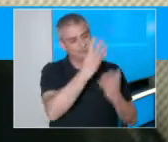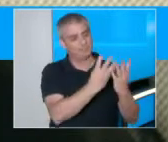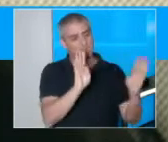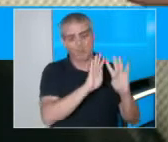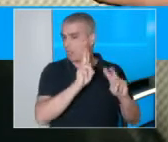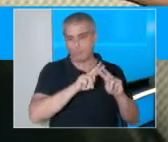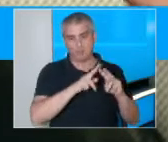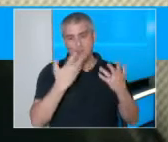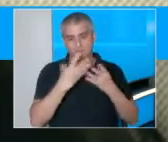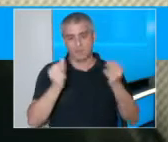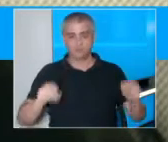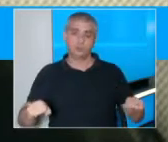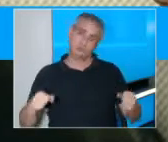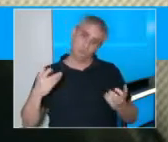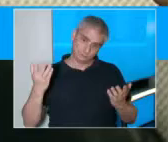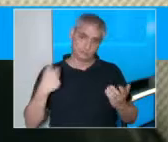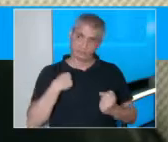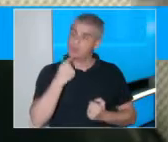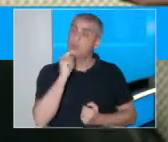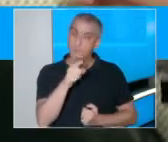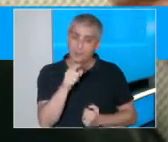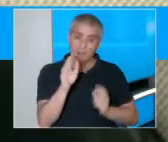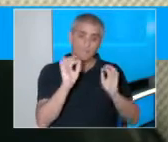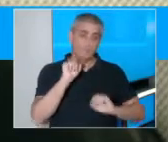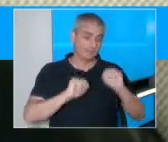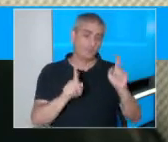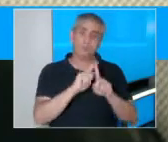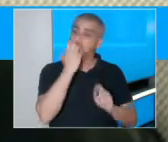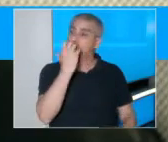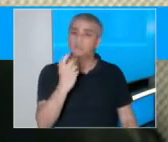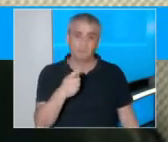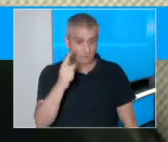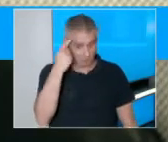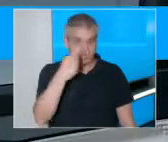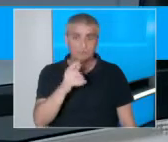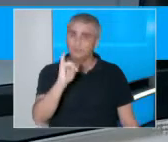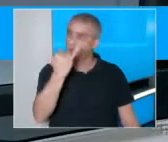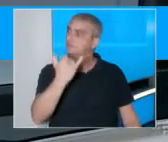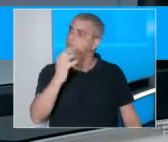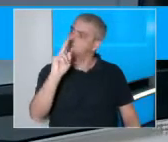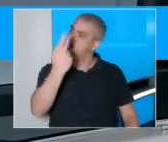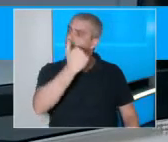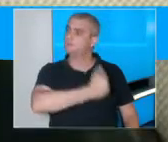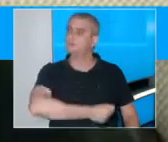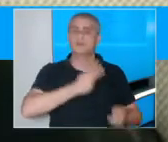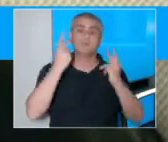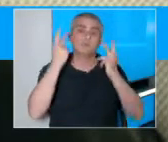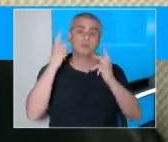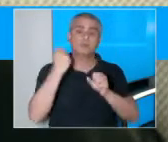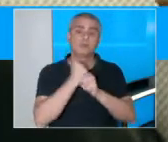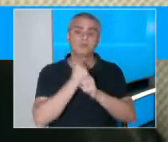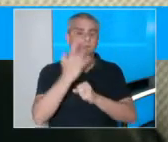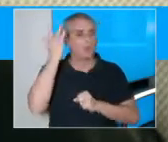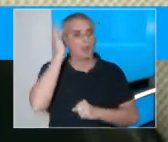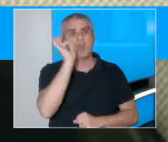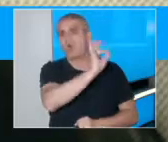במכלה, אחרת זה מאבד שליטה. אז אני אומר לך, הם באמת מתנהגים כזאבים. אתה גם חושב ככה? אני חושב בהחלט, וברמה עקרונית, הם עושים פה